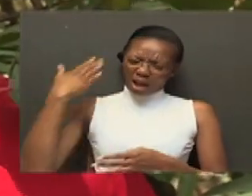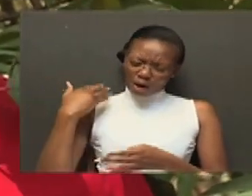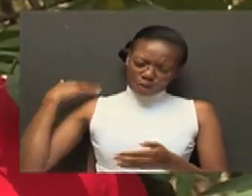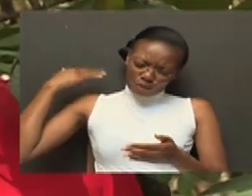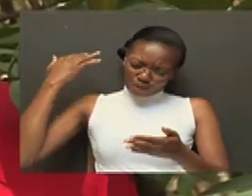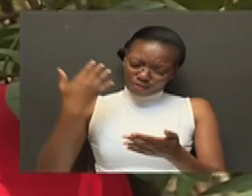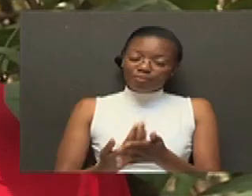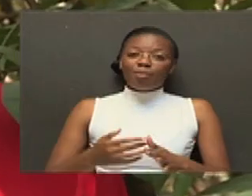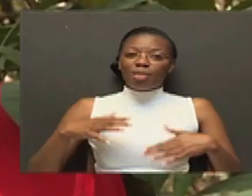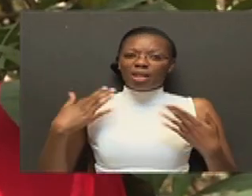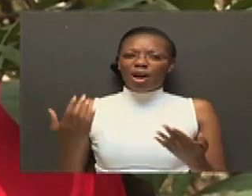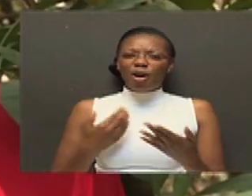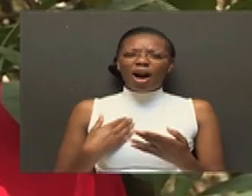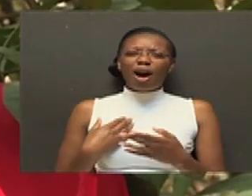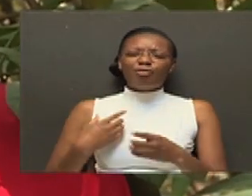mingi sana, hata